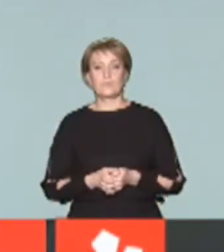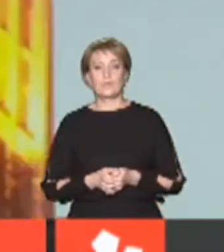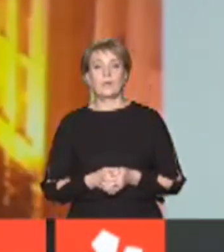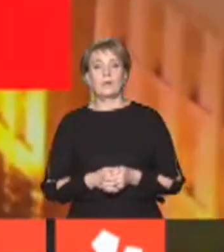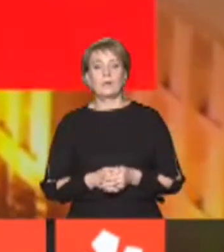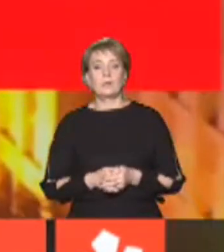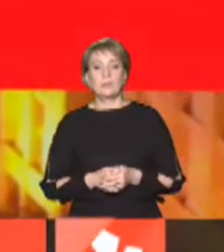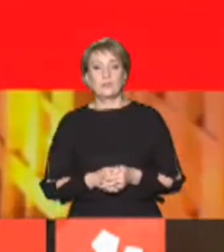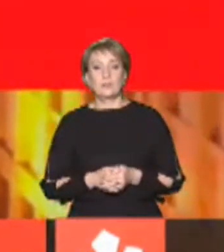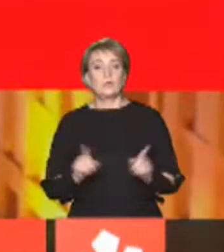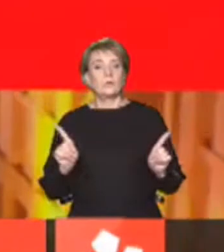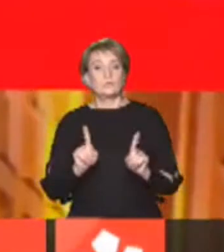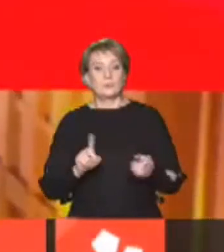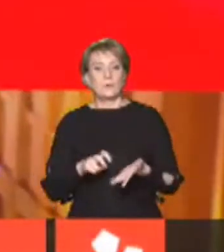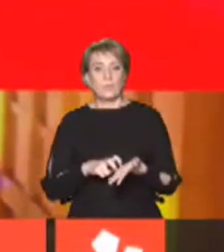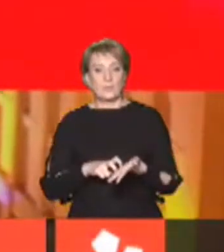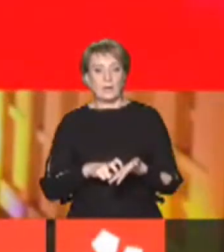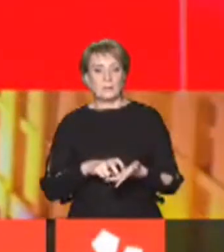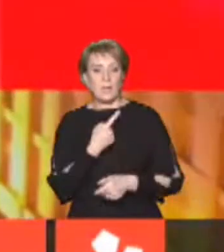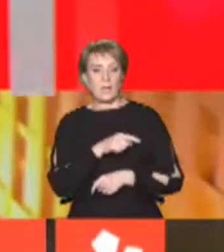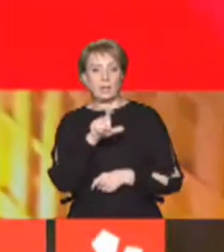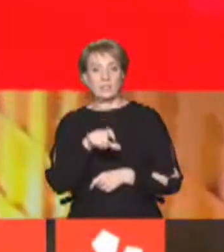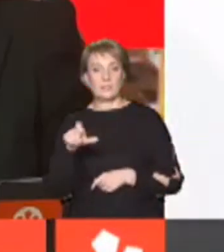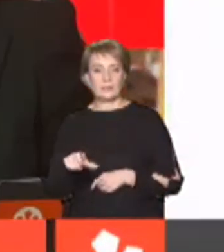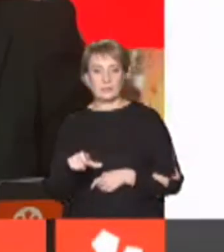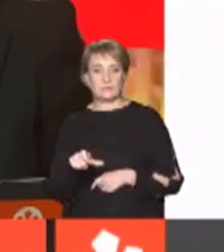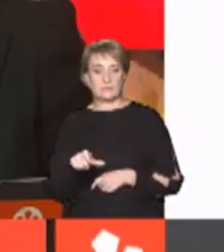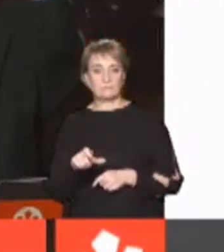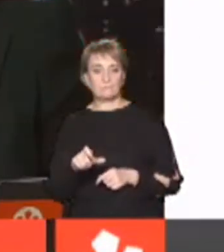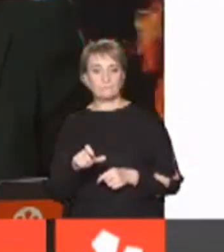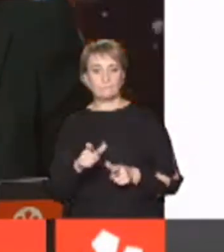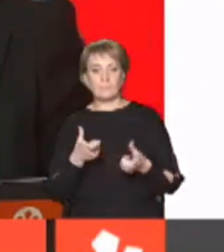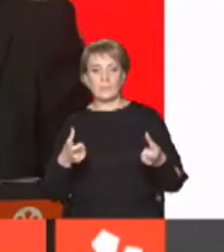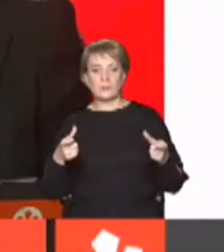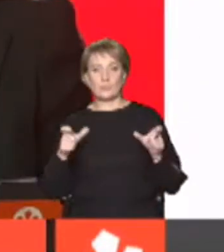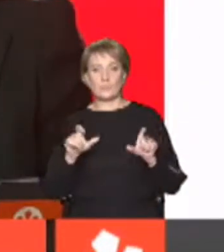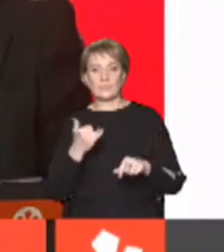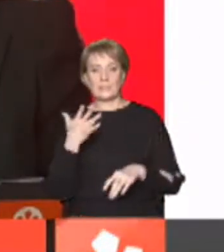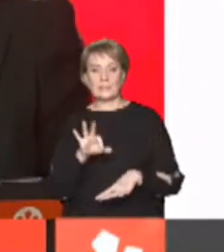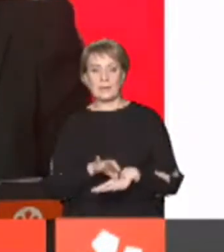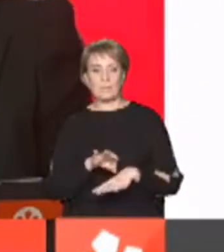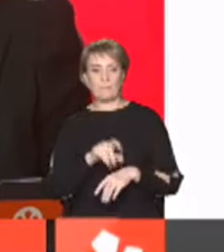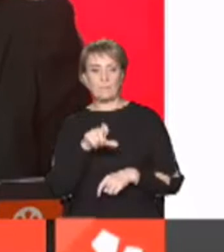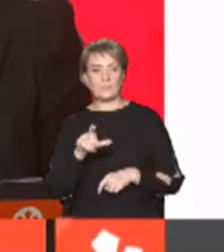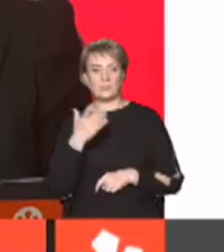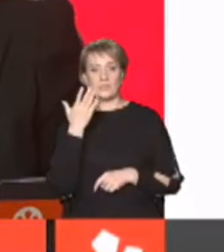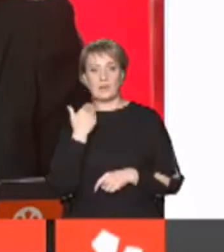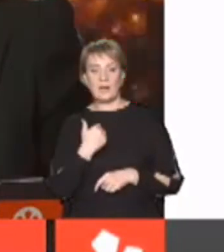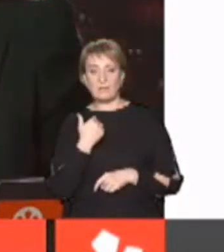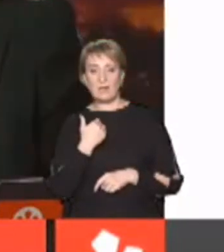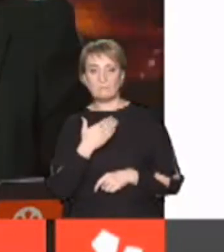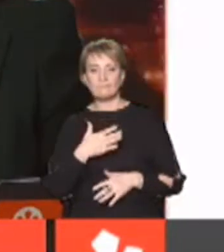Чого бояться лікарі в цій ситуації? Лавиноподібного зростання кількості пацієнтів тоді, коли кисню